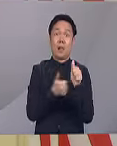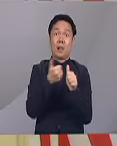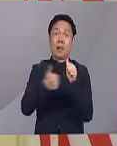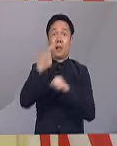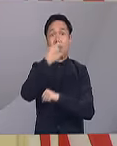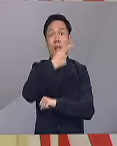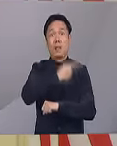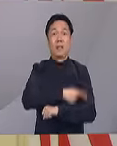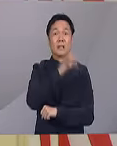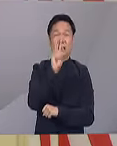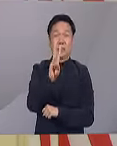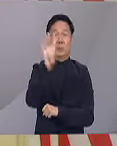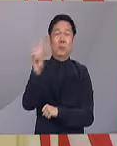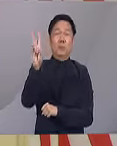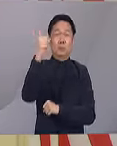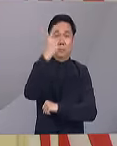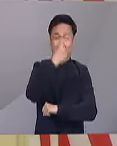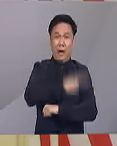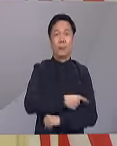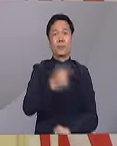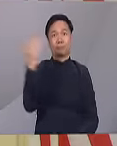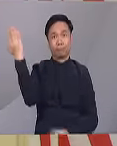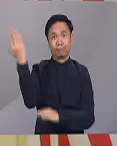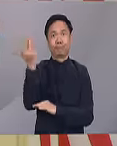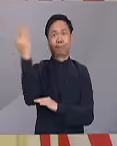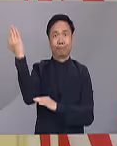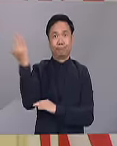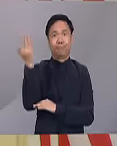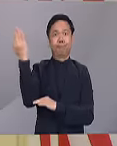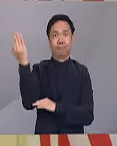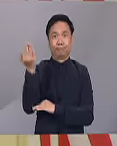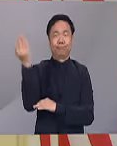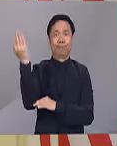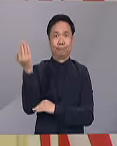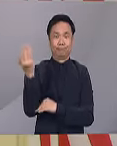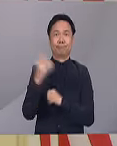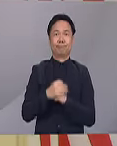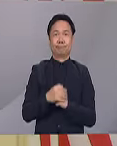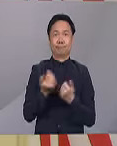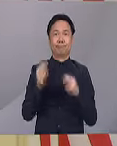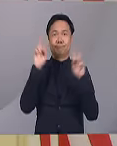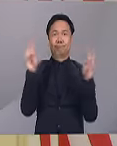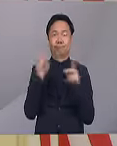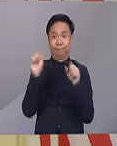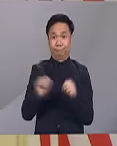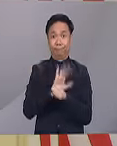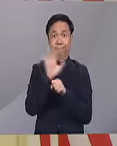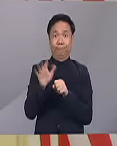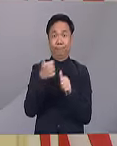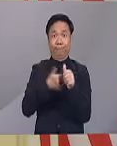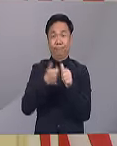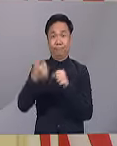kepada tuan-tuan dan puan-puan mengenai keadaan harian mengenai COVID-19 ini di sidang harian